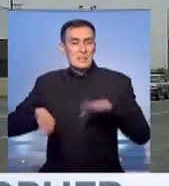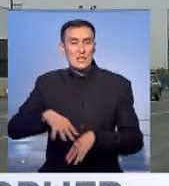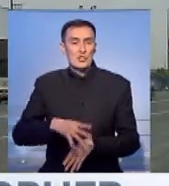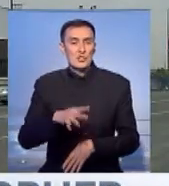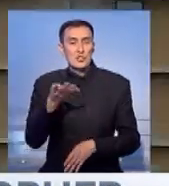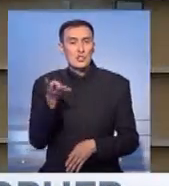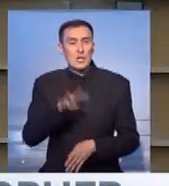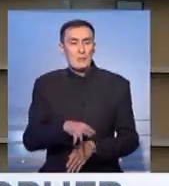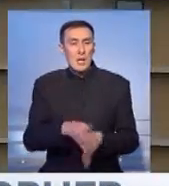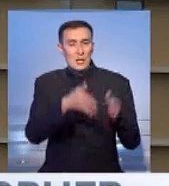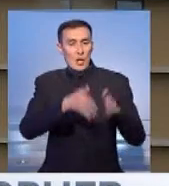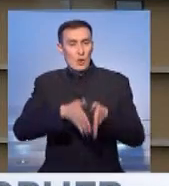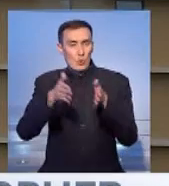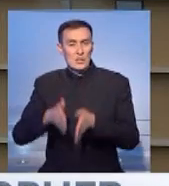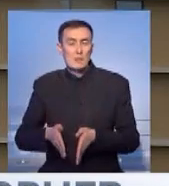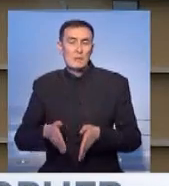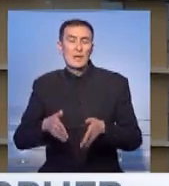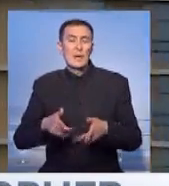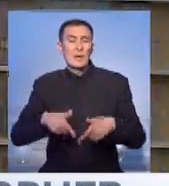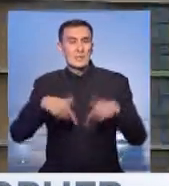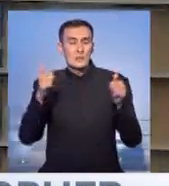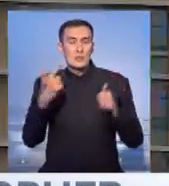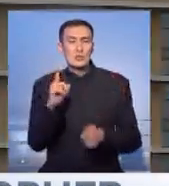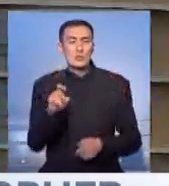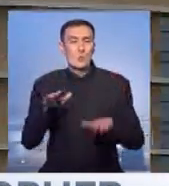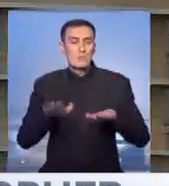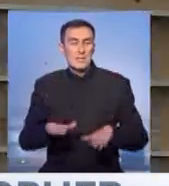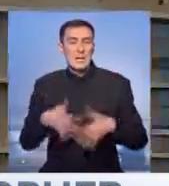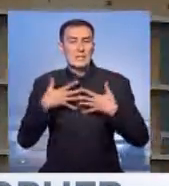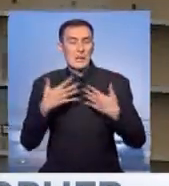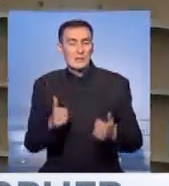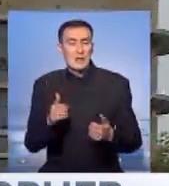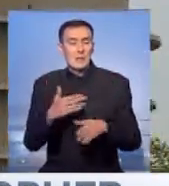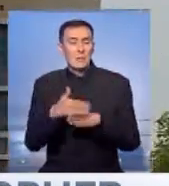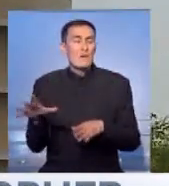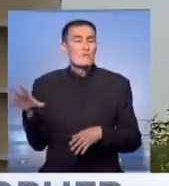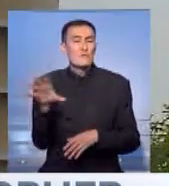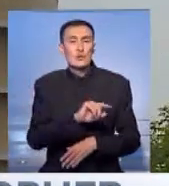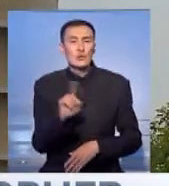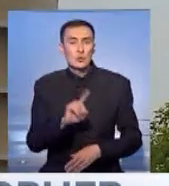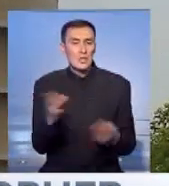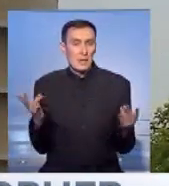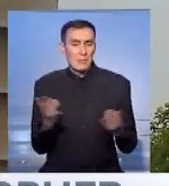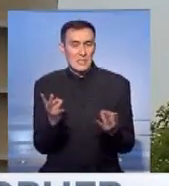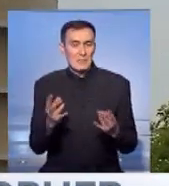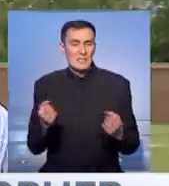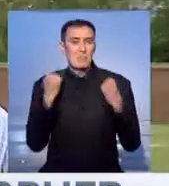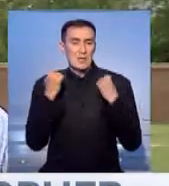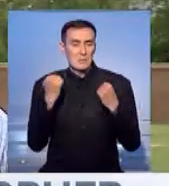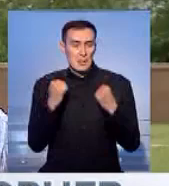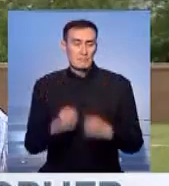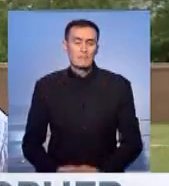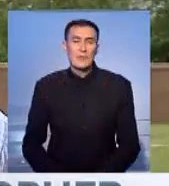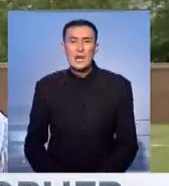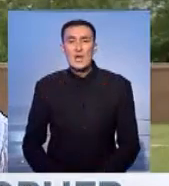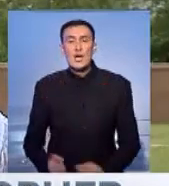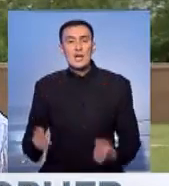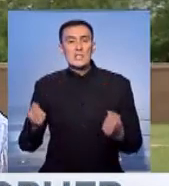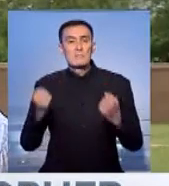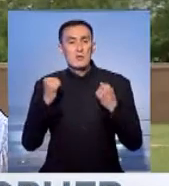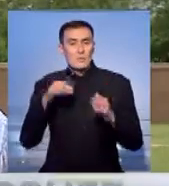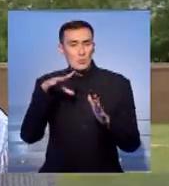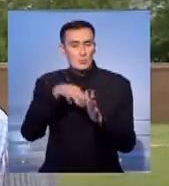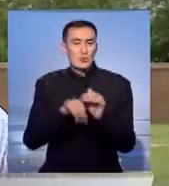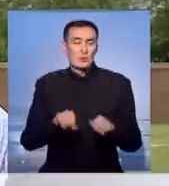дорожками, фитнес-центр, гостиницу на 100 мест, оздоровительный блок, словом, все, что необходимо атлетам. Спортсмены могут проходить